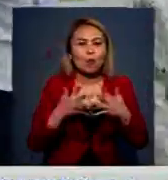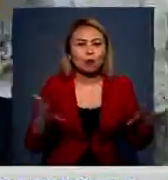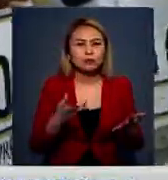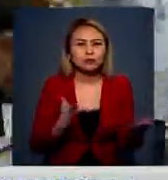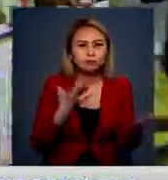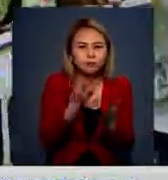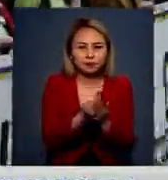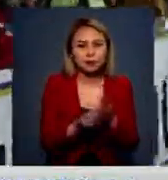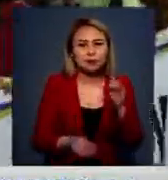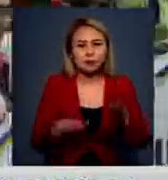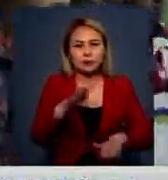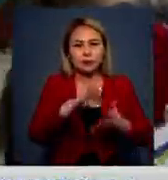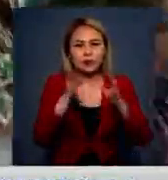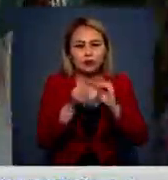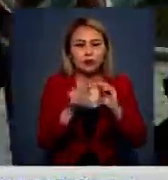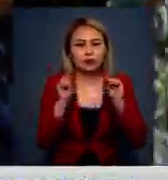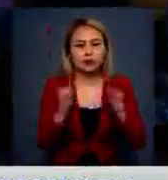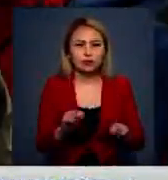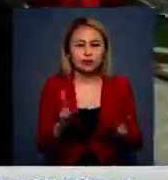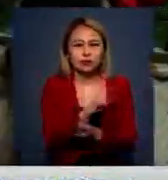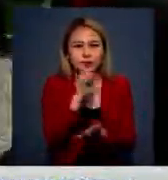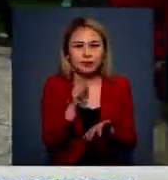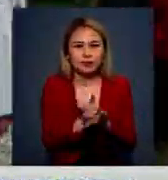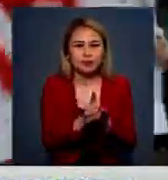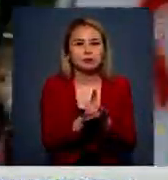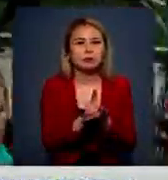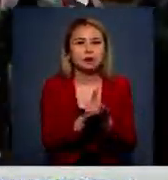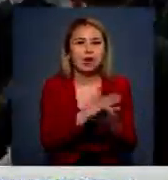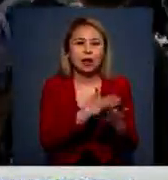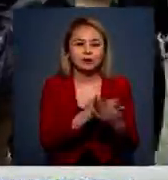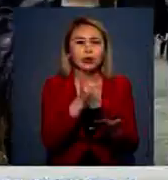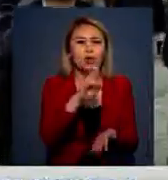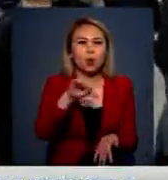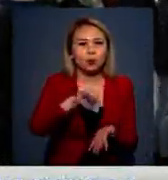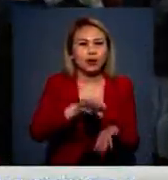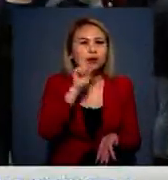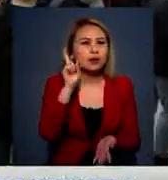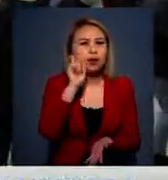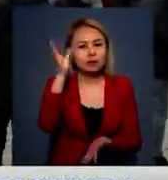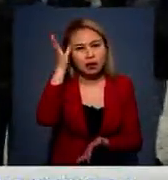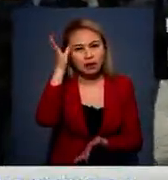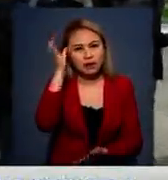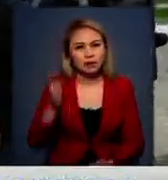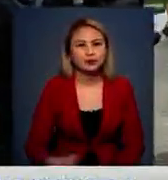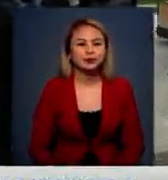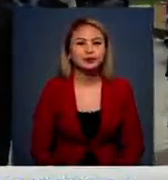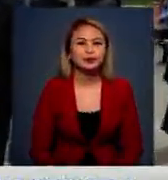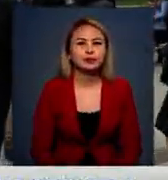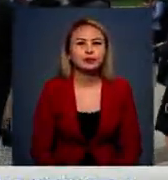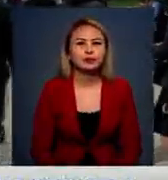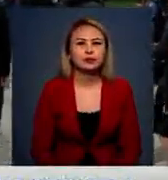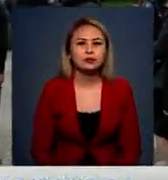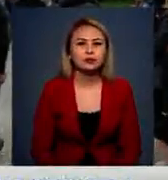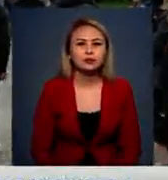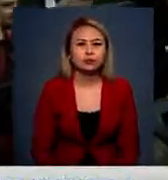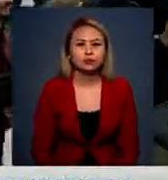сыйақы салмақты және әділ берілуі тиіс дейді акцияға қатысушы жас ғалымдар. Аида Қыдырбай, Петр Барейко,